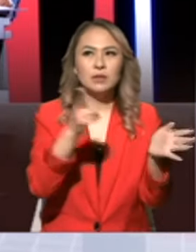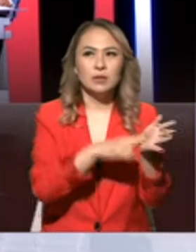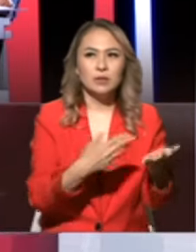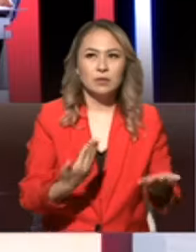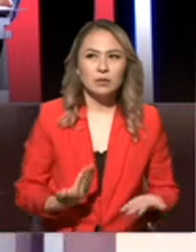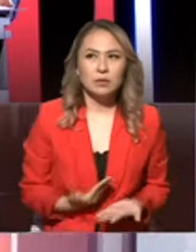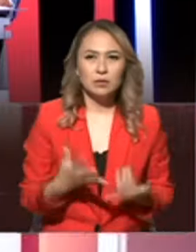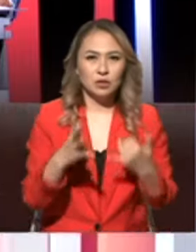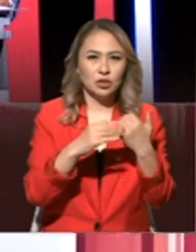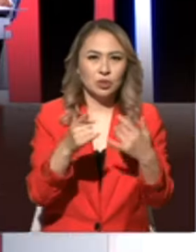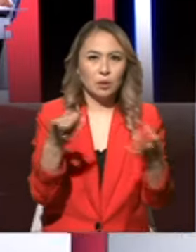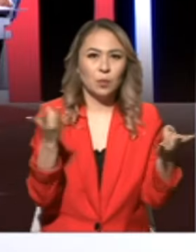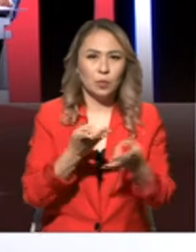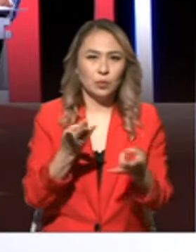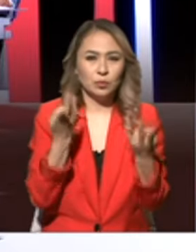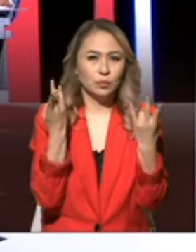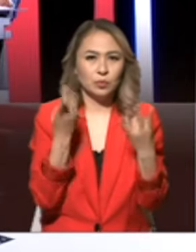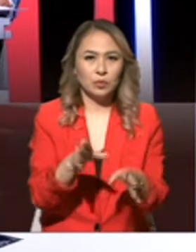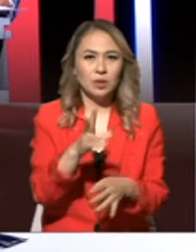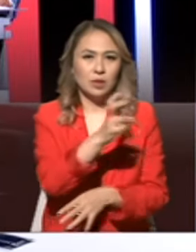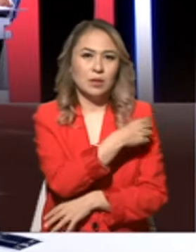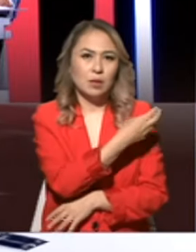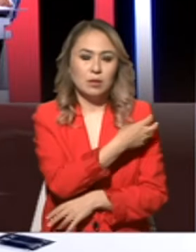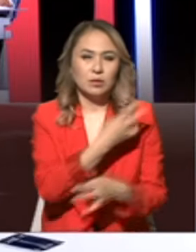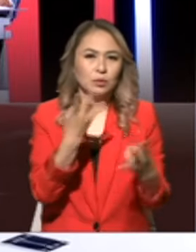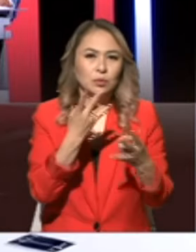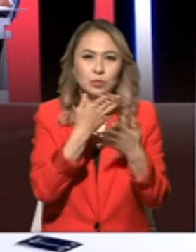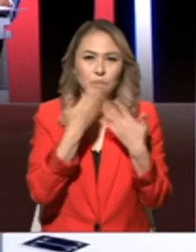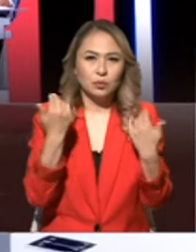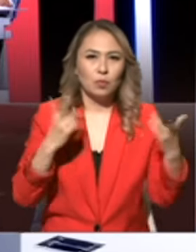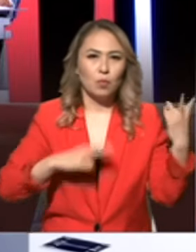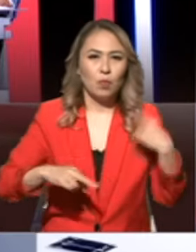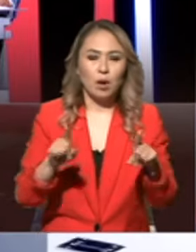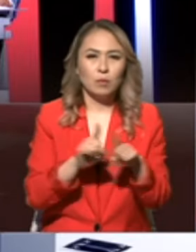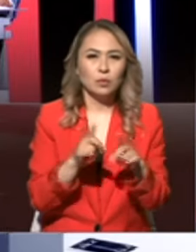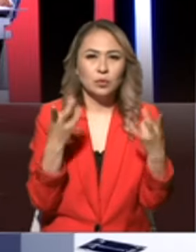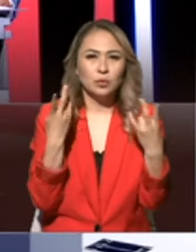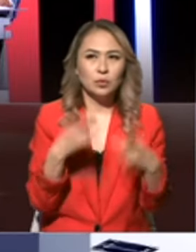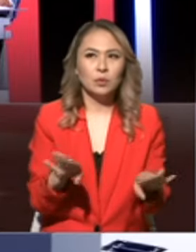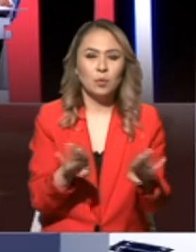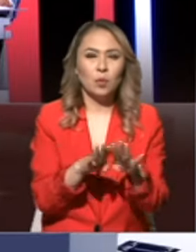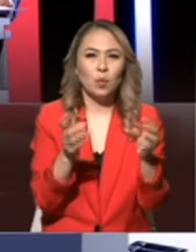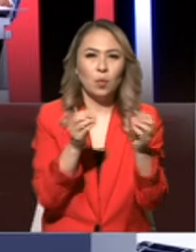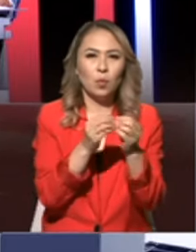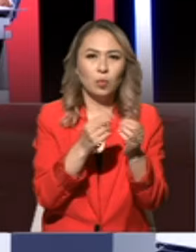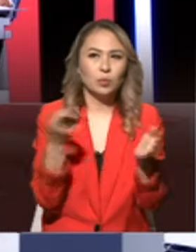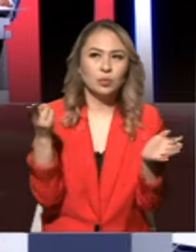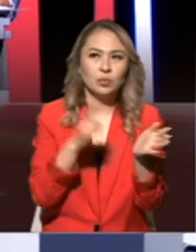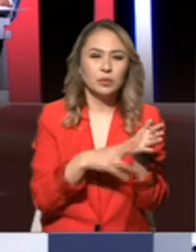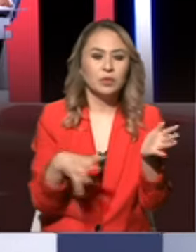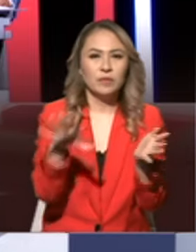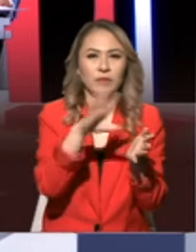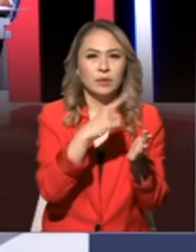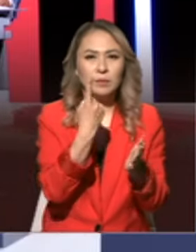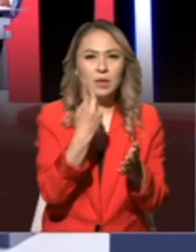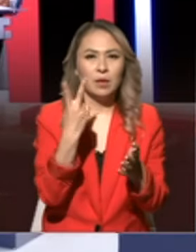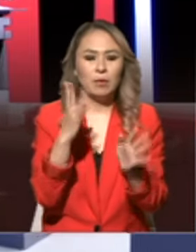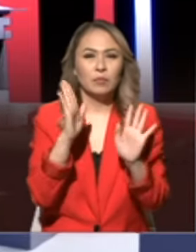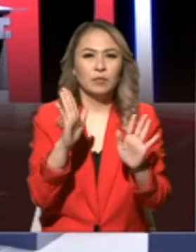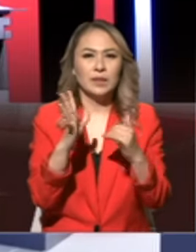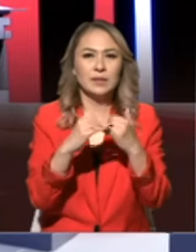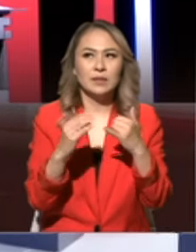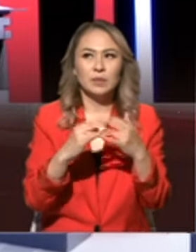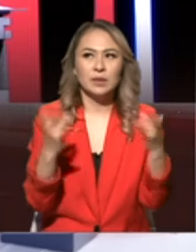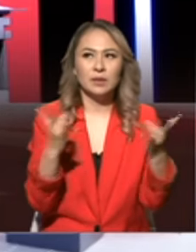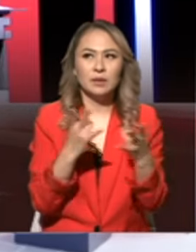жер керек пе? Сізге жер керегі жоқ. Дәрігерге жер керегі жоқ, мұғалімге жер керегі жоқ. Мына жақта 10 адам көшіп келсе, соның 1-2-іне ғана жер керек болады.